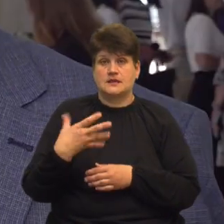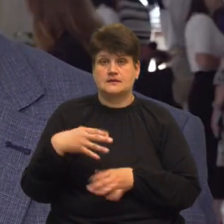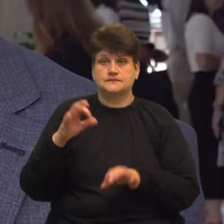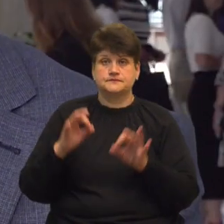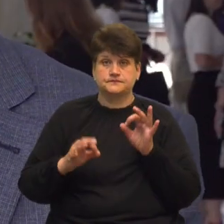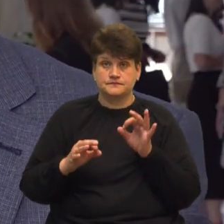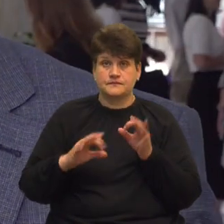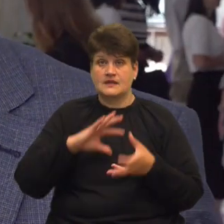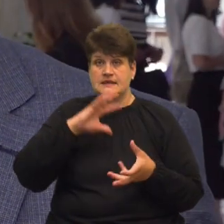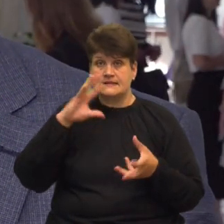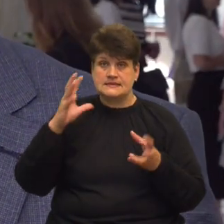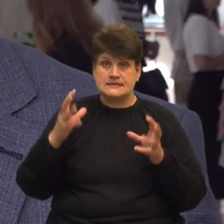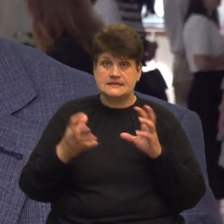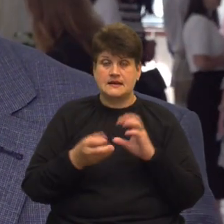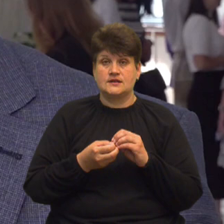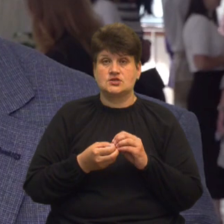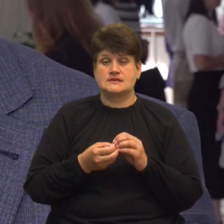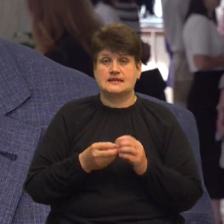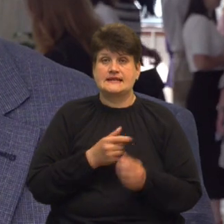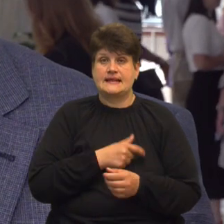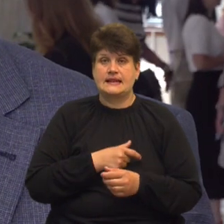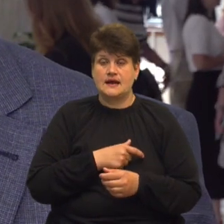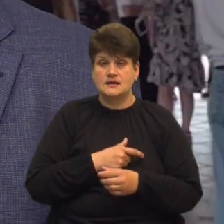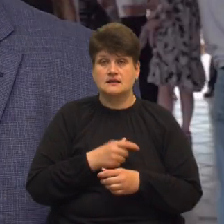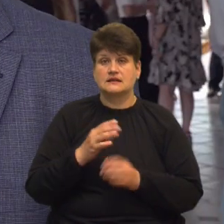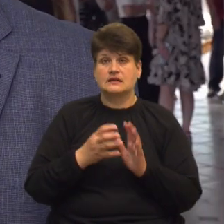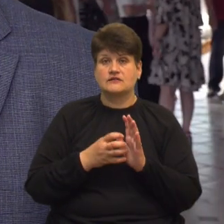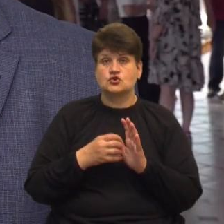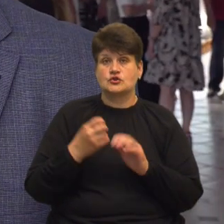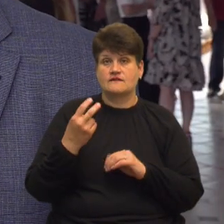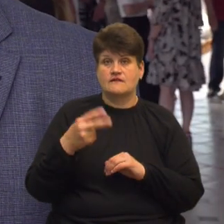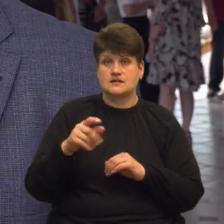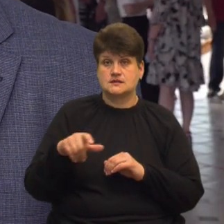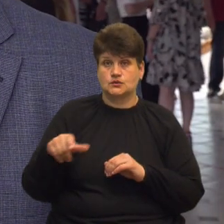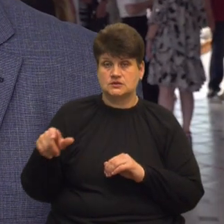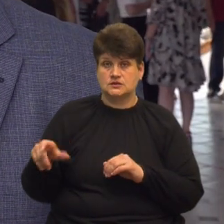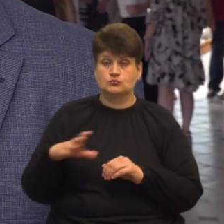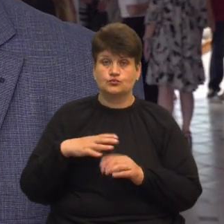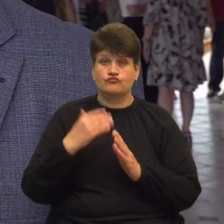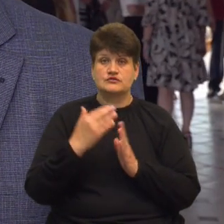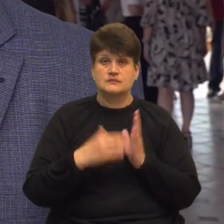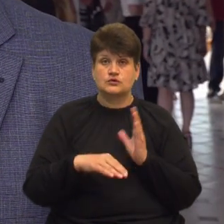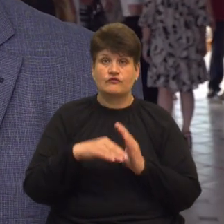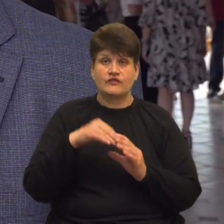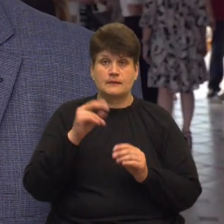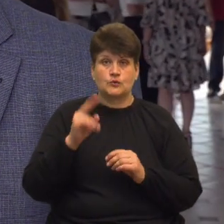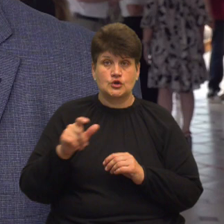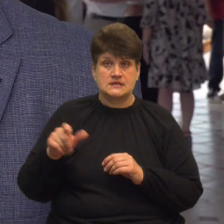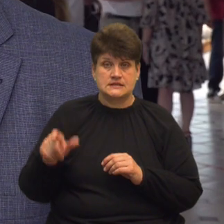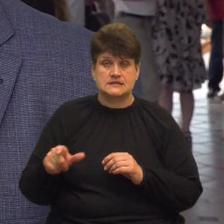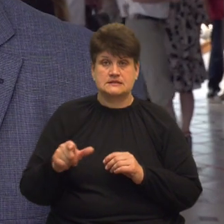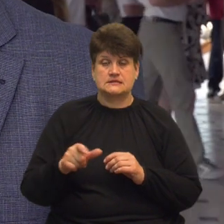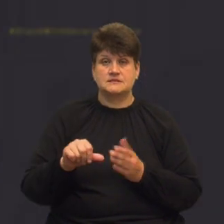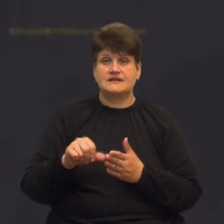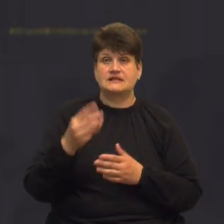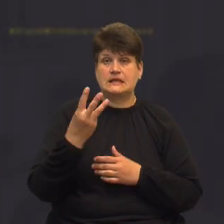15%. Загальна чисельність делегатів склала 920 осіб. В список виборців представлений трьома